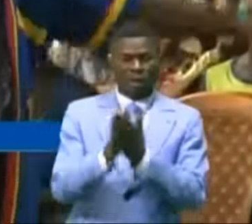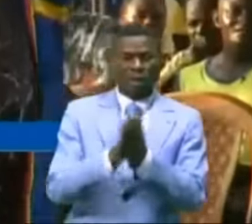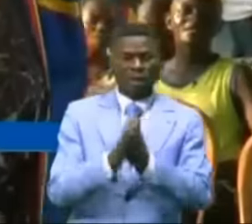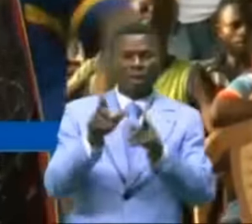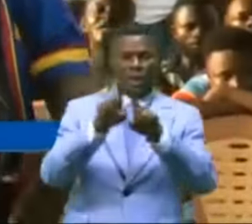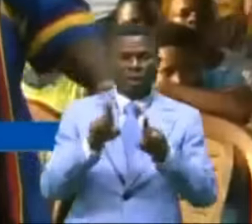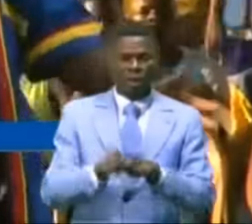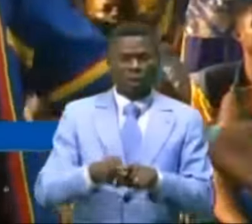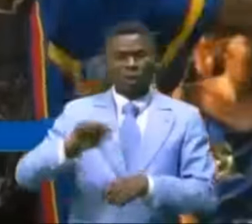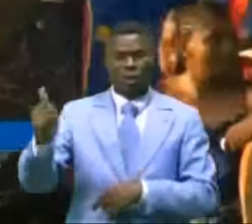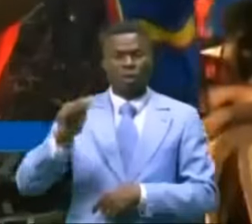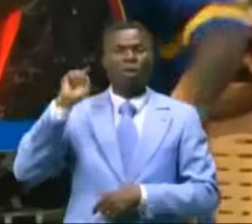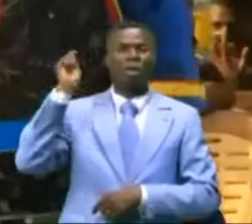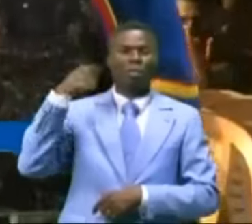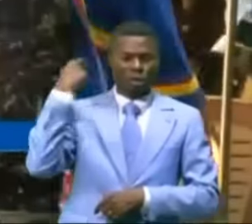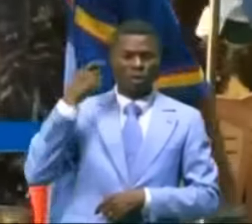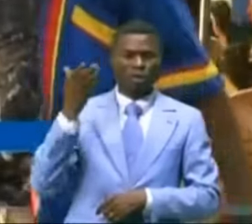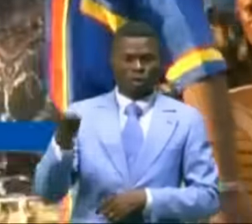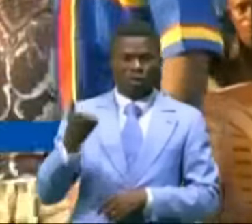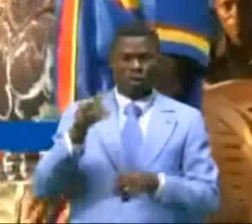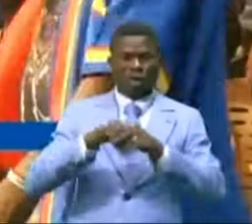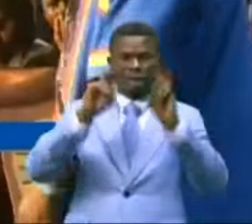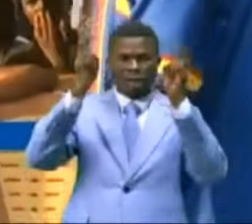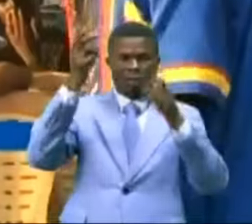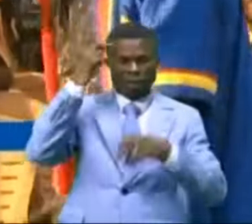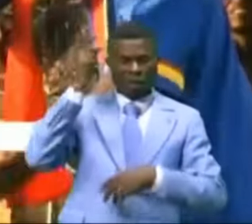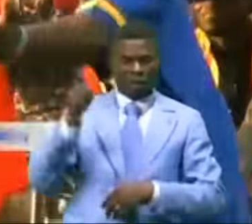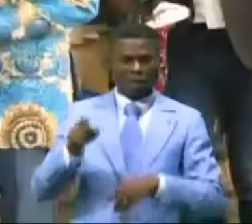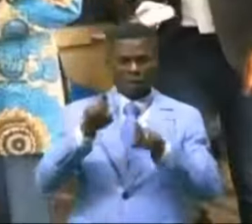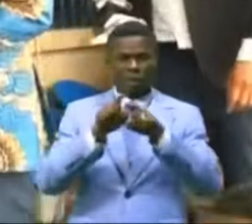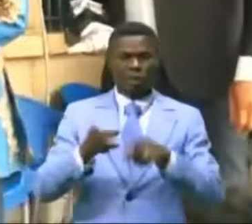également d'autres lieux de détention en province.